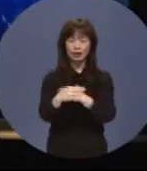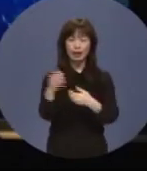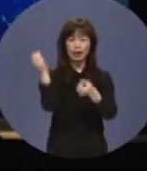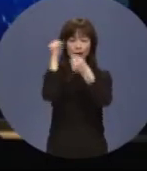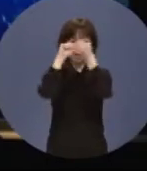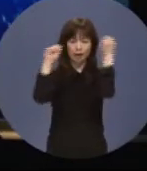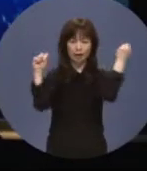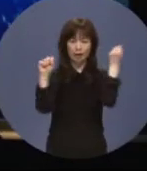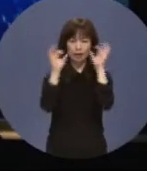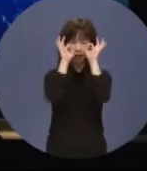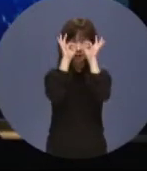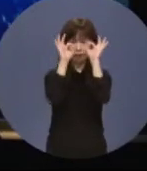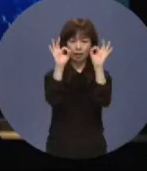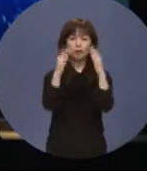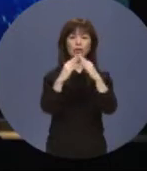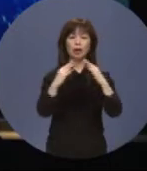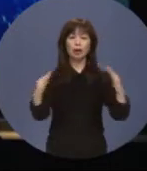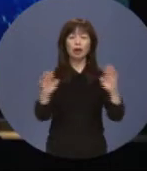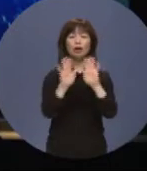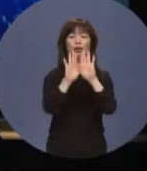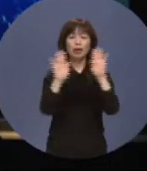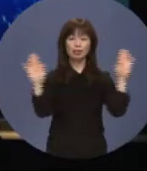鑑賞会が行われました。